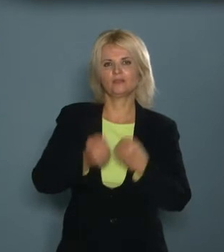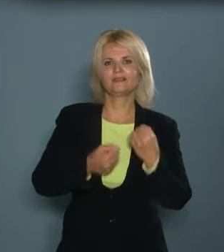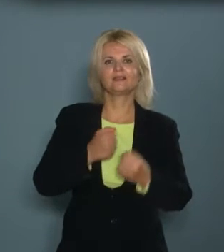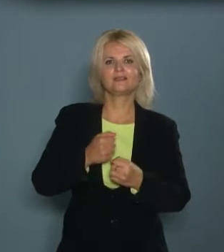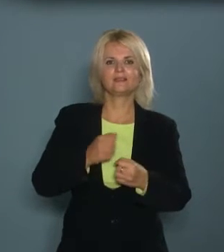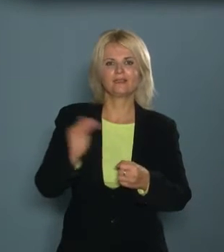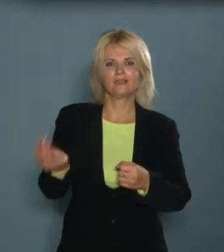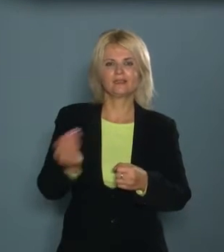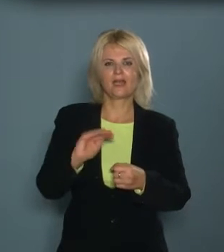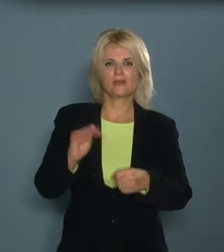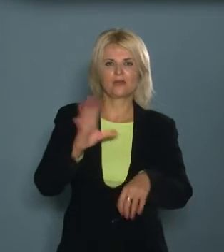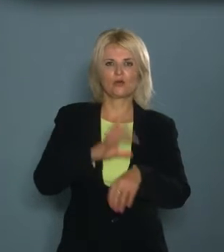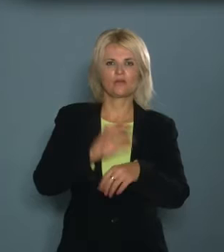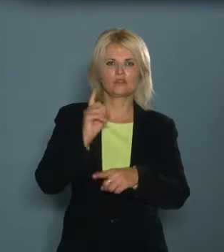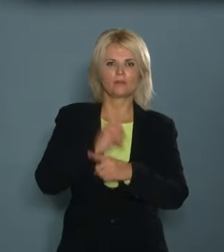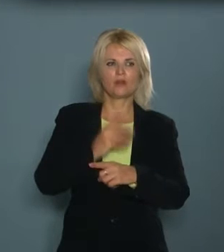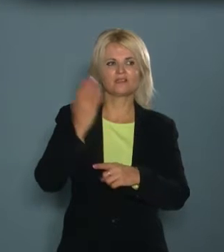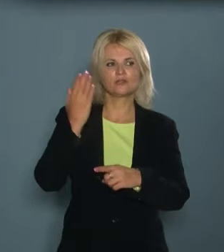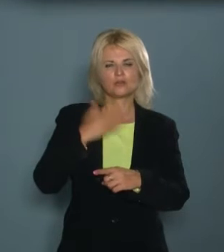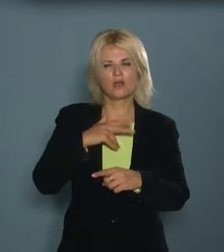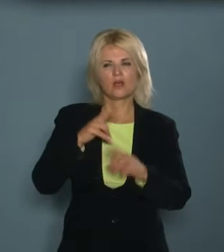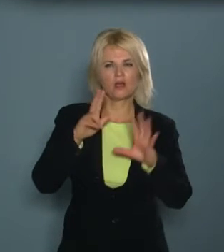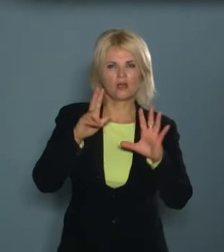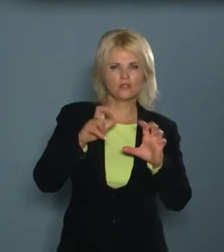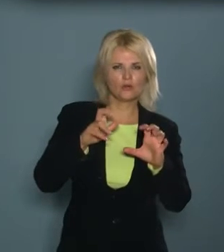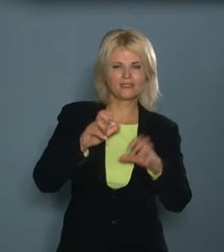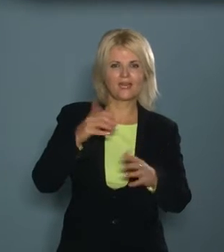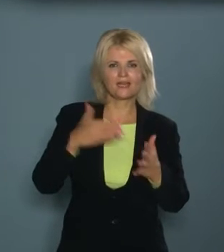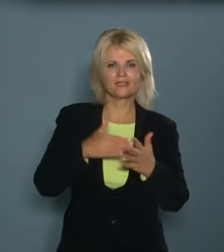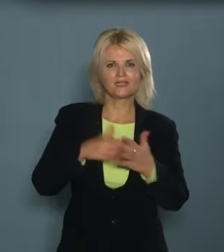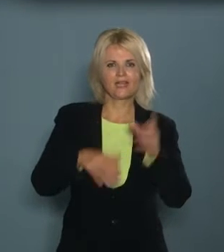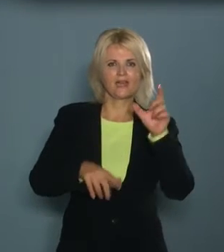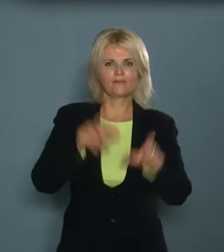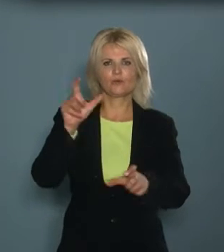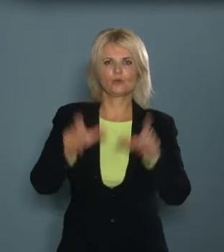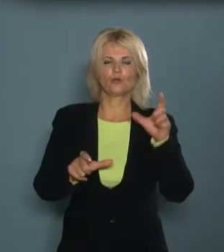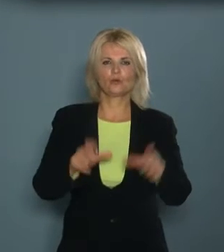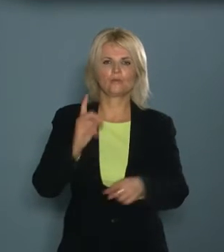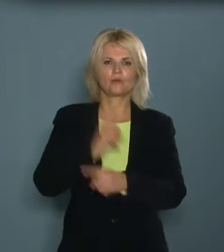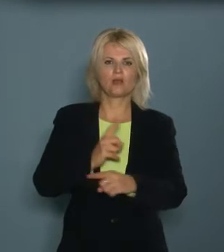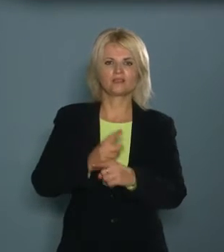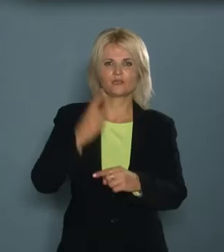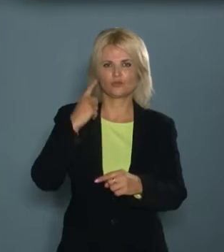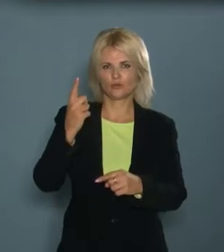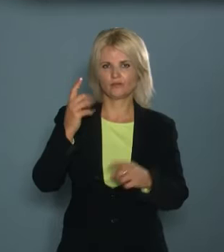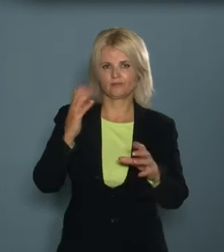működtetése, ezt az orvosoktól tudom, amikor olyan 800 ezer fős praxis tudnak kialakítani,